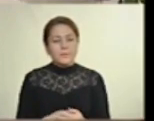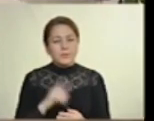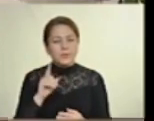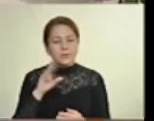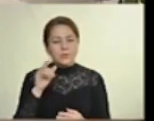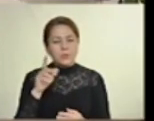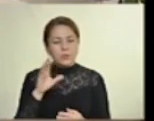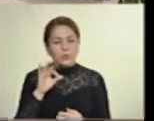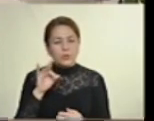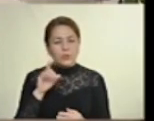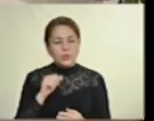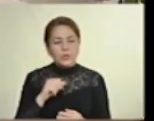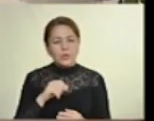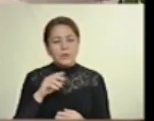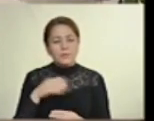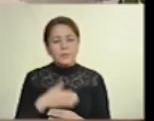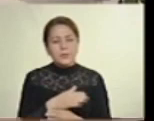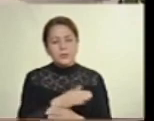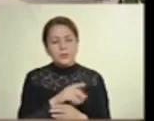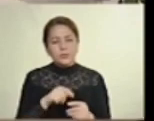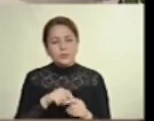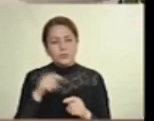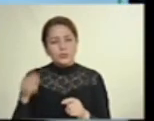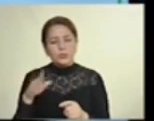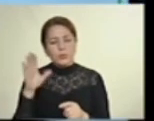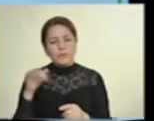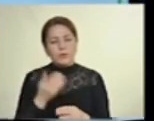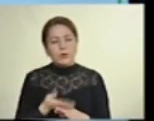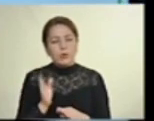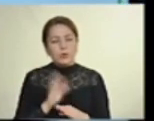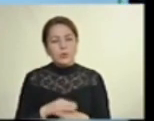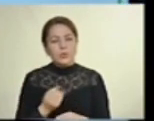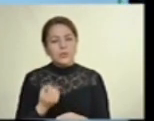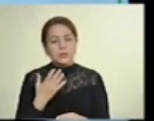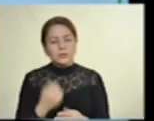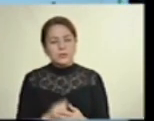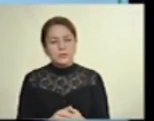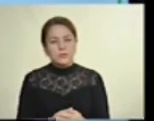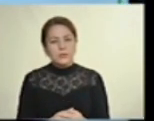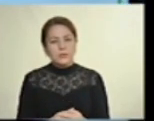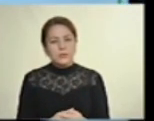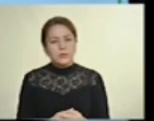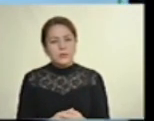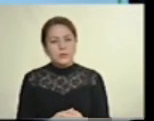Zog'ora baliqning uzunligi va og'irligi qancha?